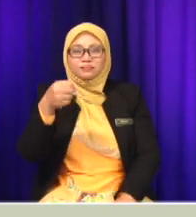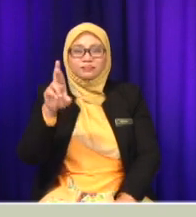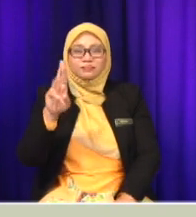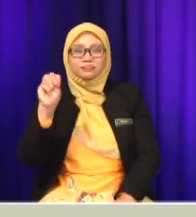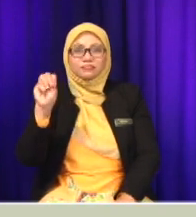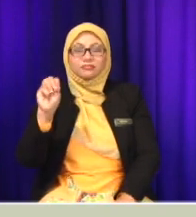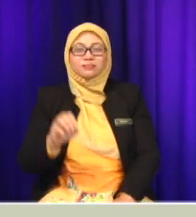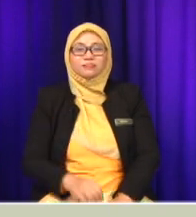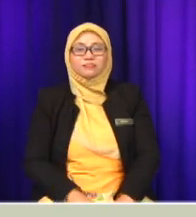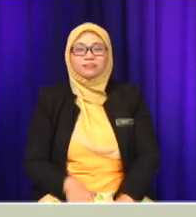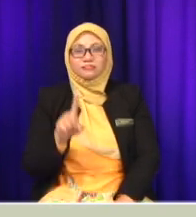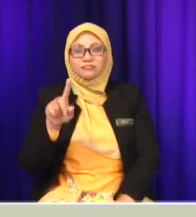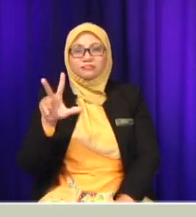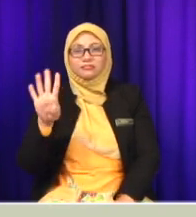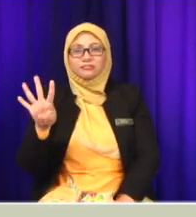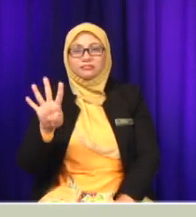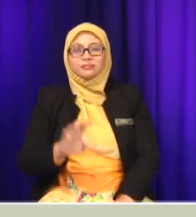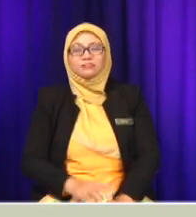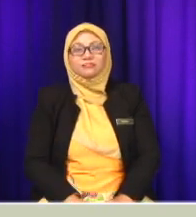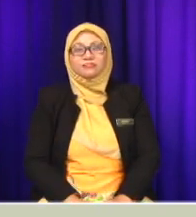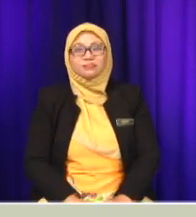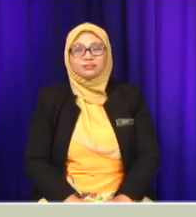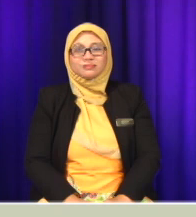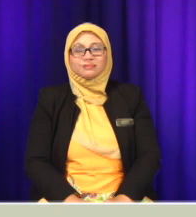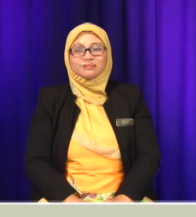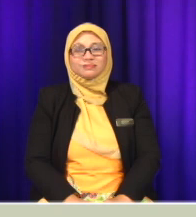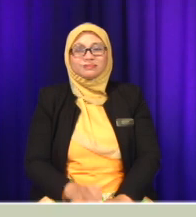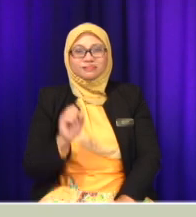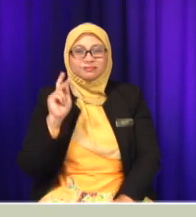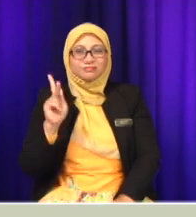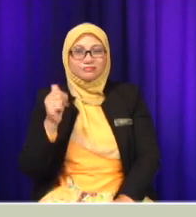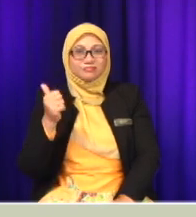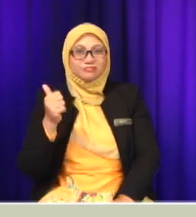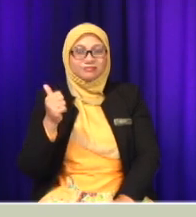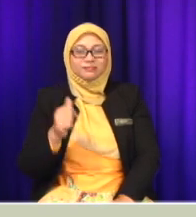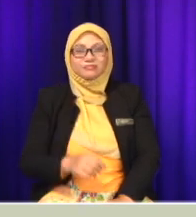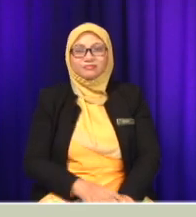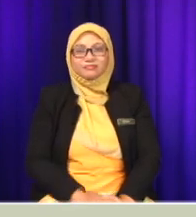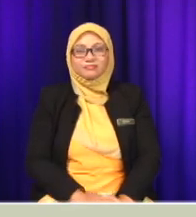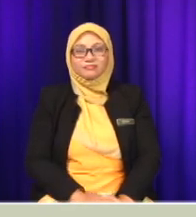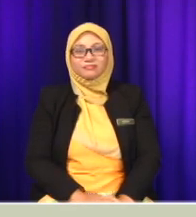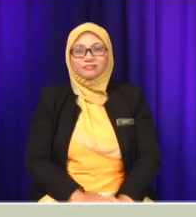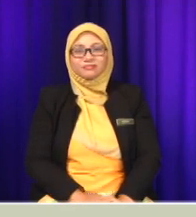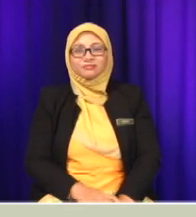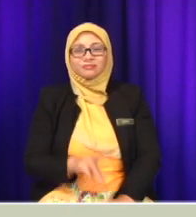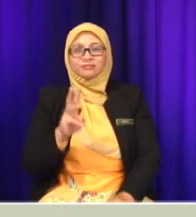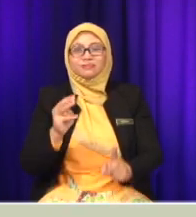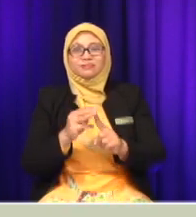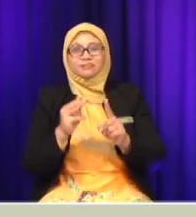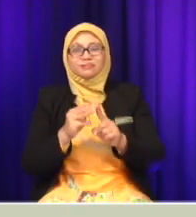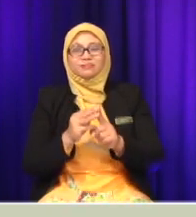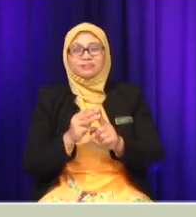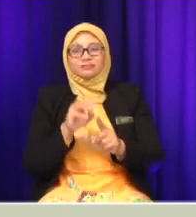RM R34 Oke Ki Oke baik oke dua markah di situ